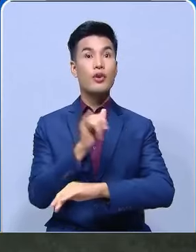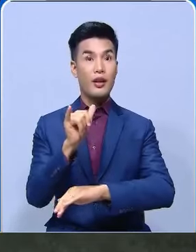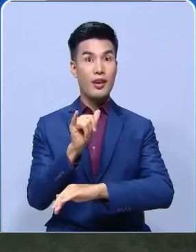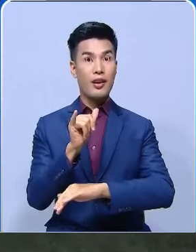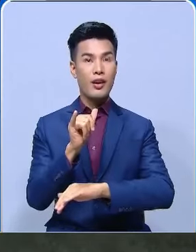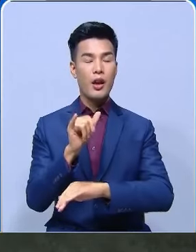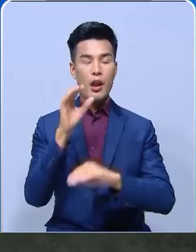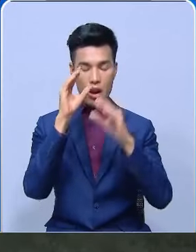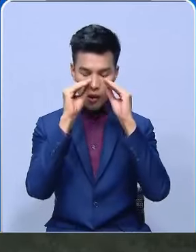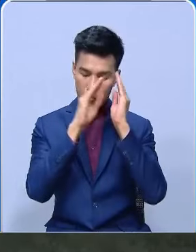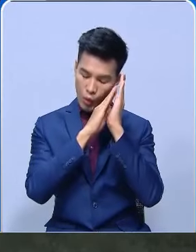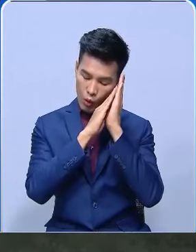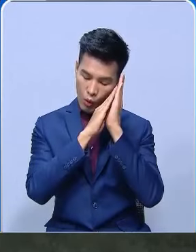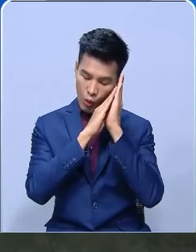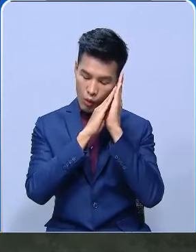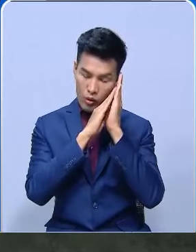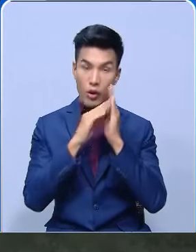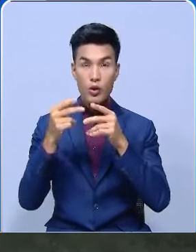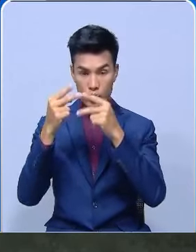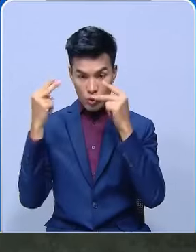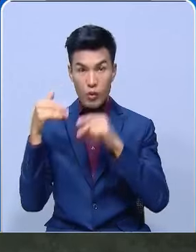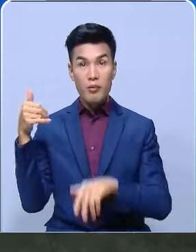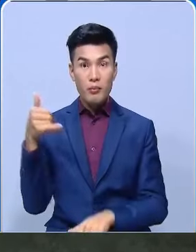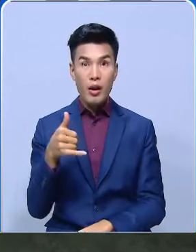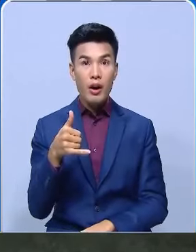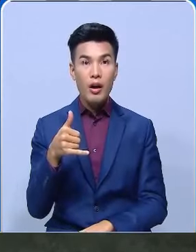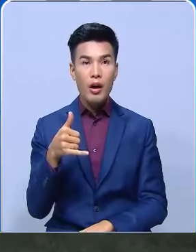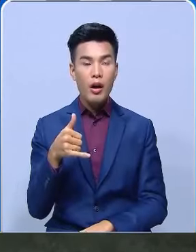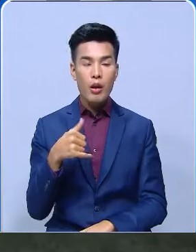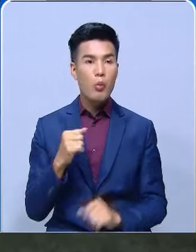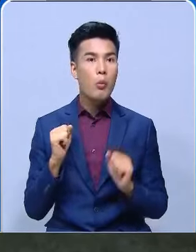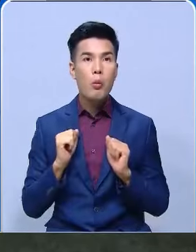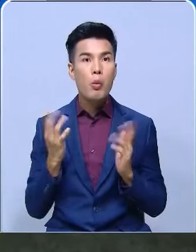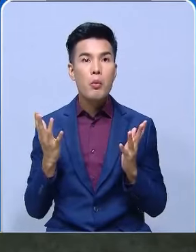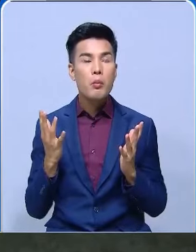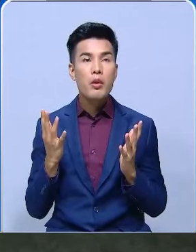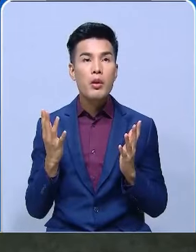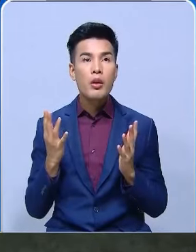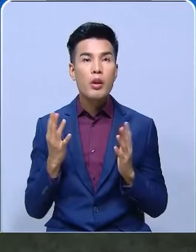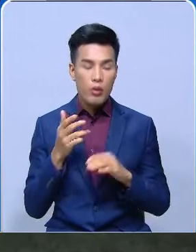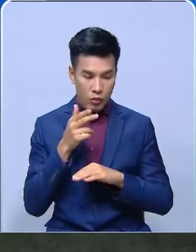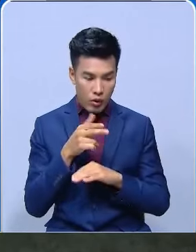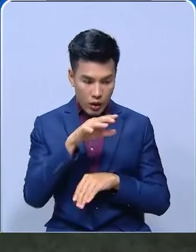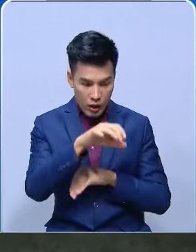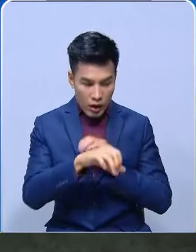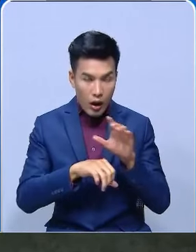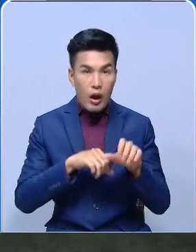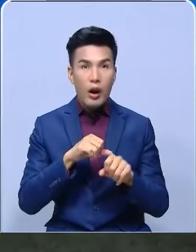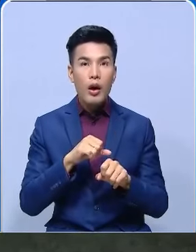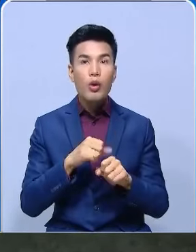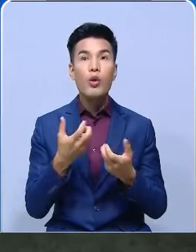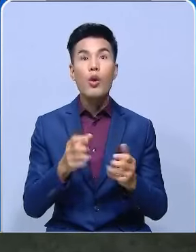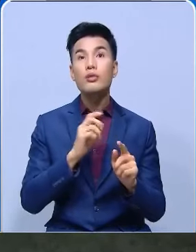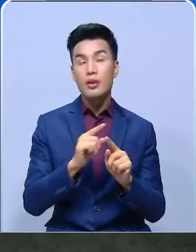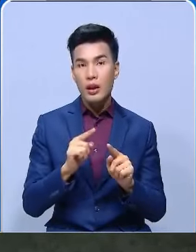หลับสบายเลยแต ่ โดนมาแล้วค่ะจู่ๆก็ไม่ได้เกรงกลัวอะไรใดๆนะคะบรรจงหยิบข้าวของ